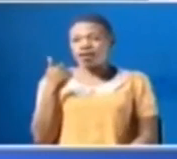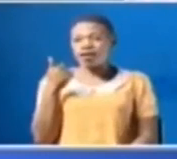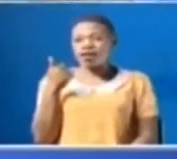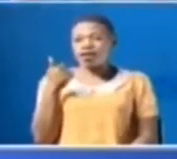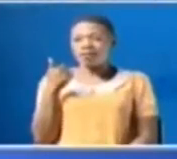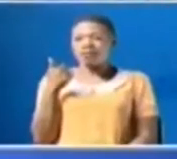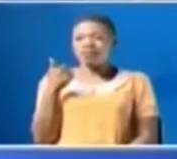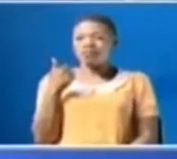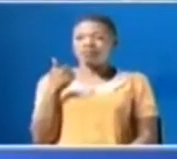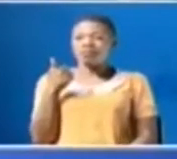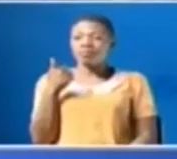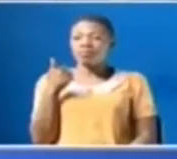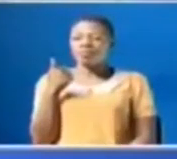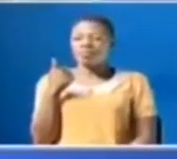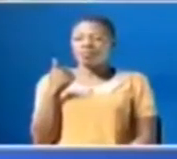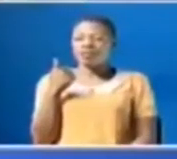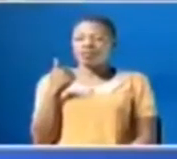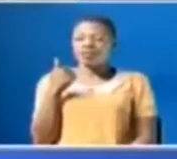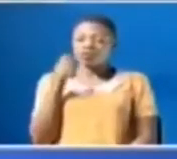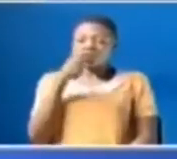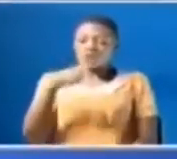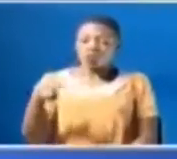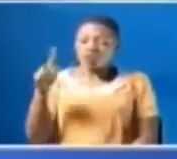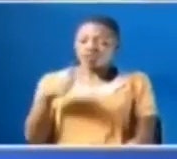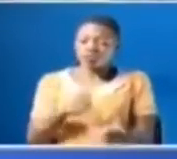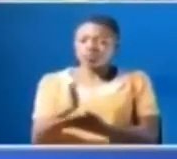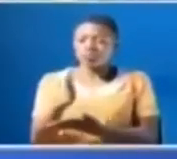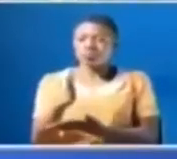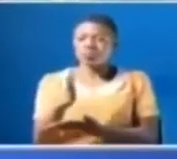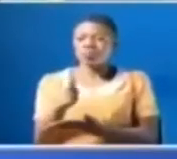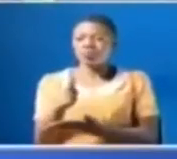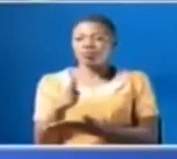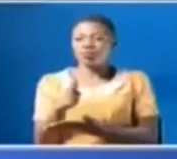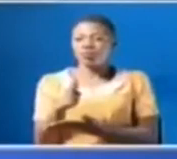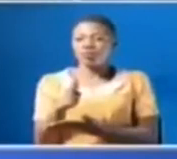njia ya uhaki na haraka iwezekanavyo kuweza